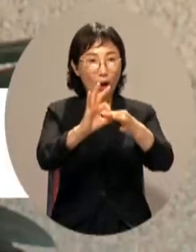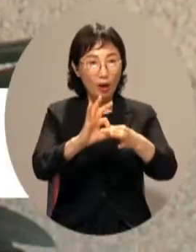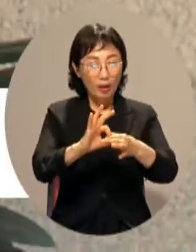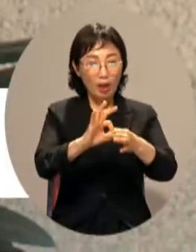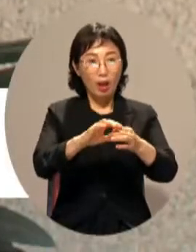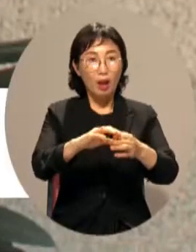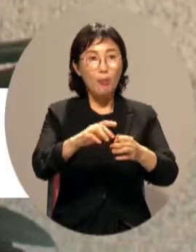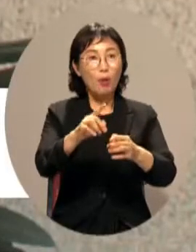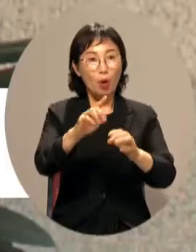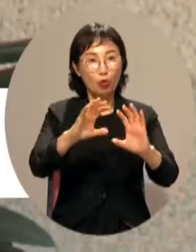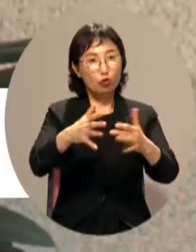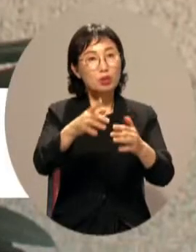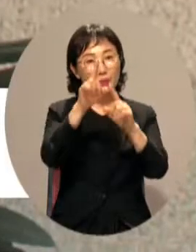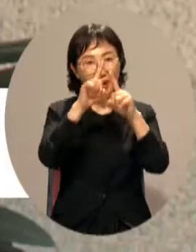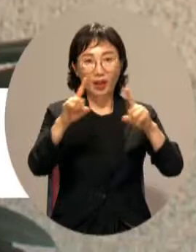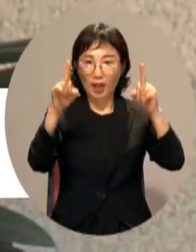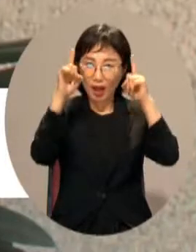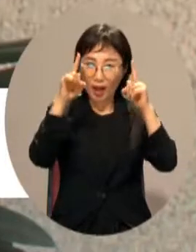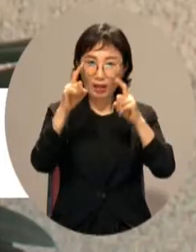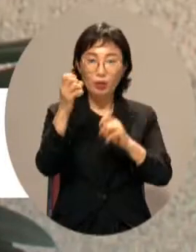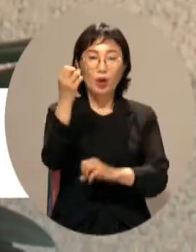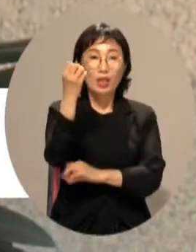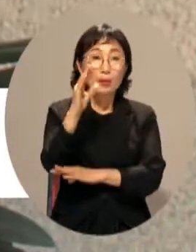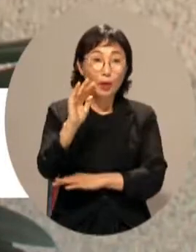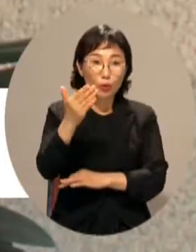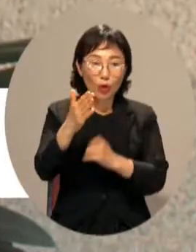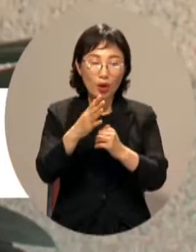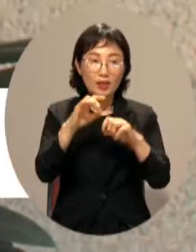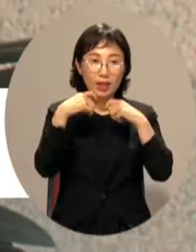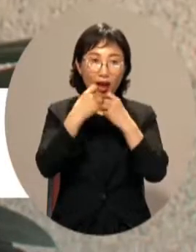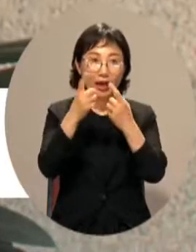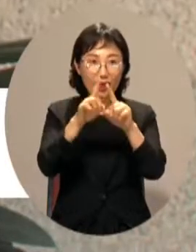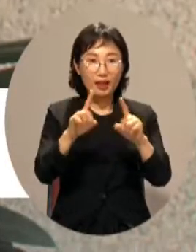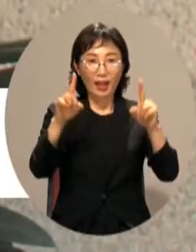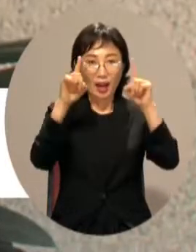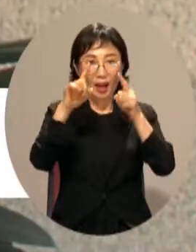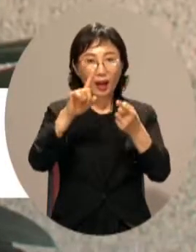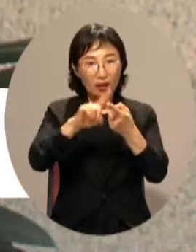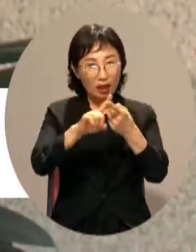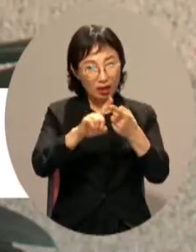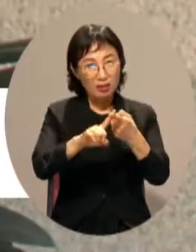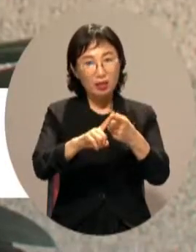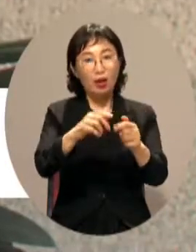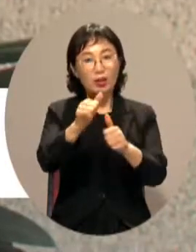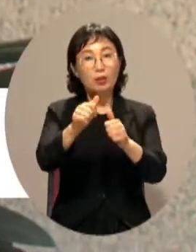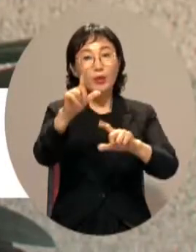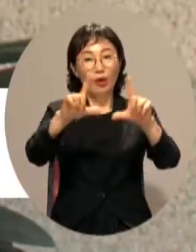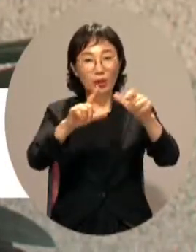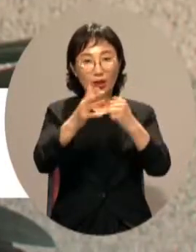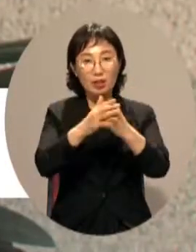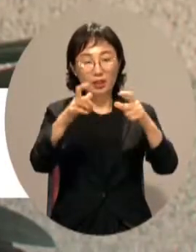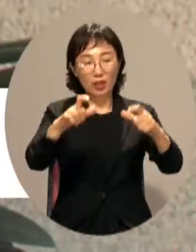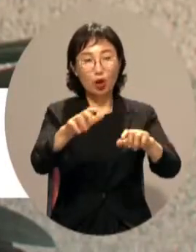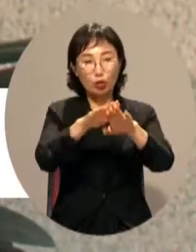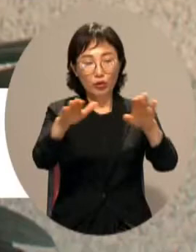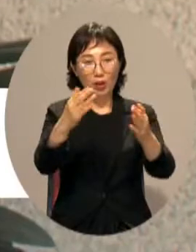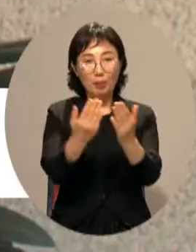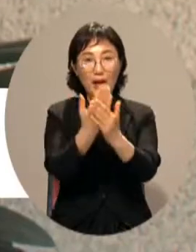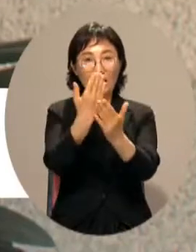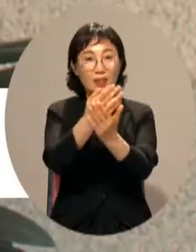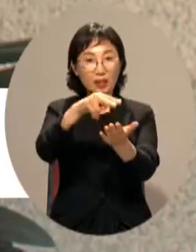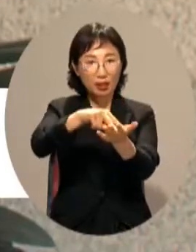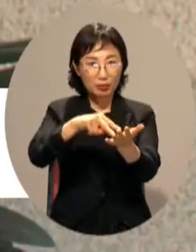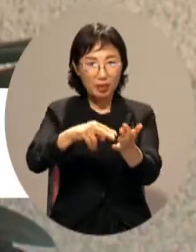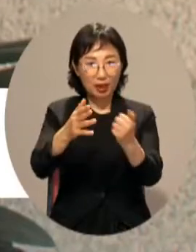국립대라든지 또 어느 정도 기반이 된 사립대라든지 이렇게 해서 콘소시엄 형태로 지역 균형 발전 차원의 인재